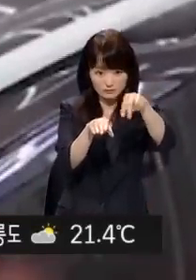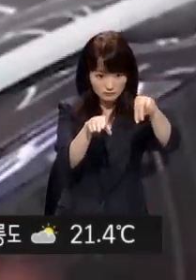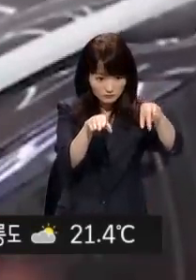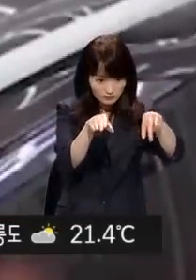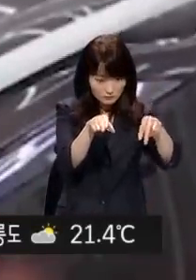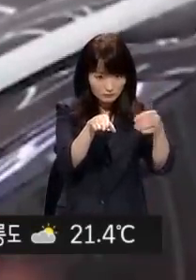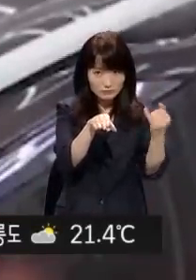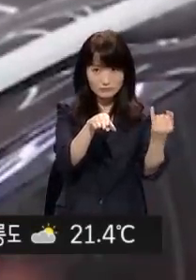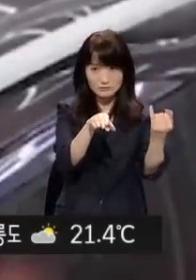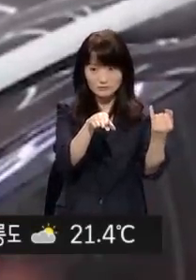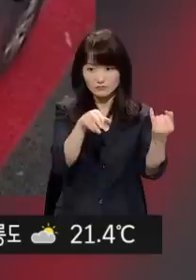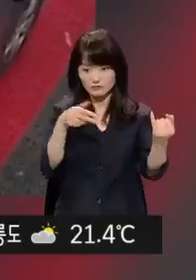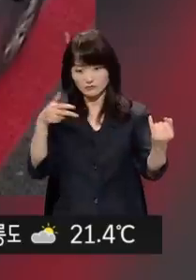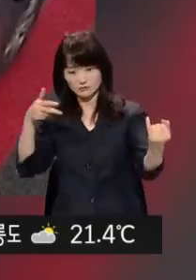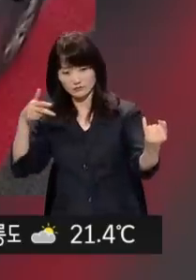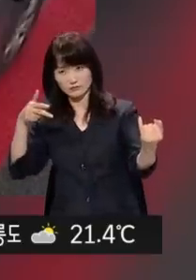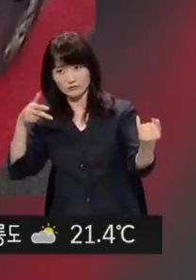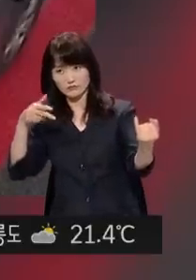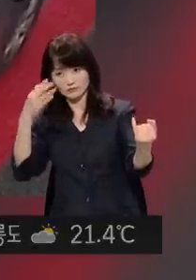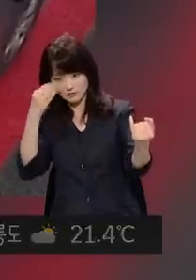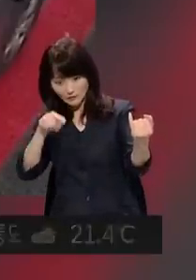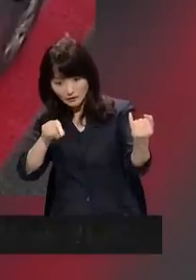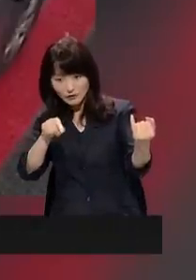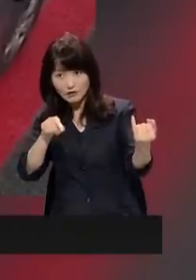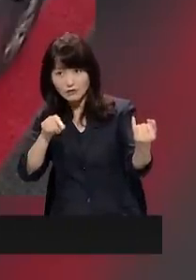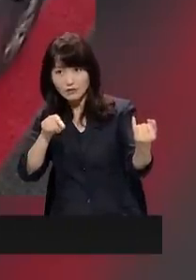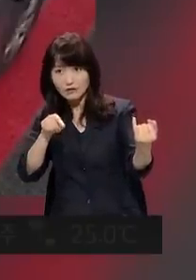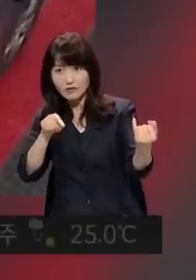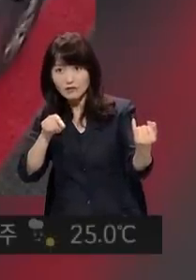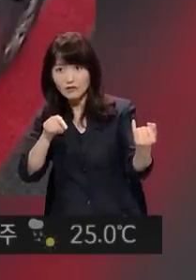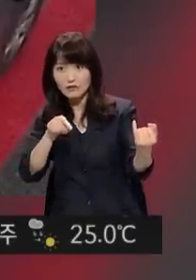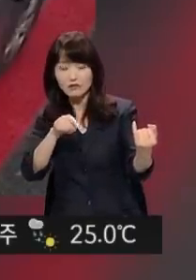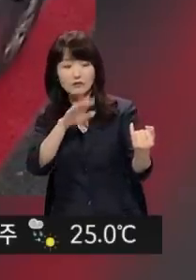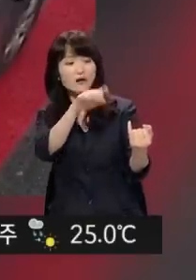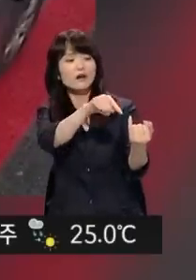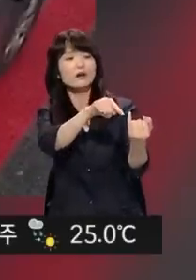밖에서 아이의 모습을 본 사람들이 나중에 아이오와